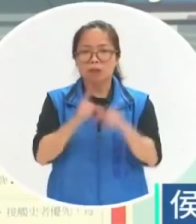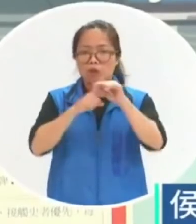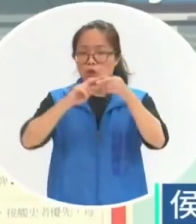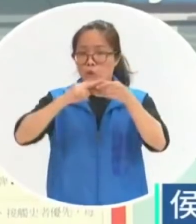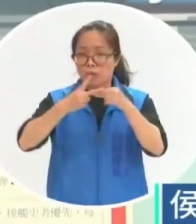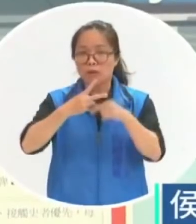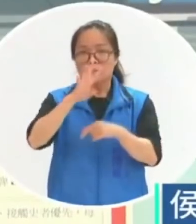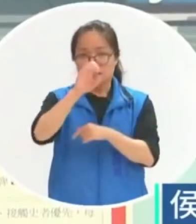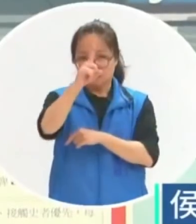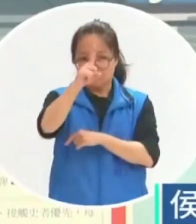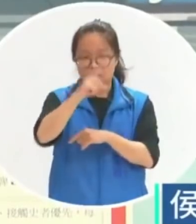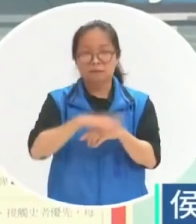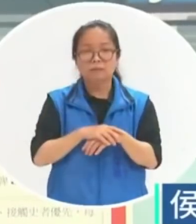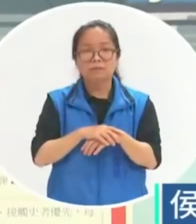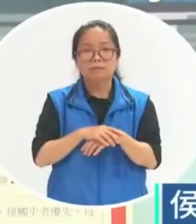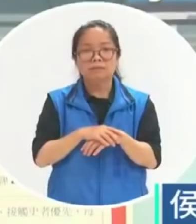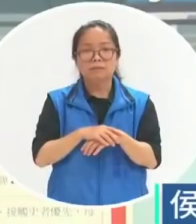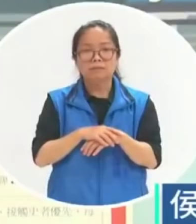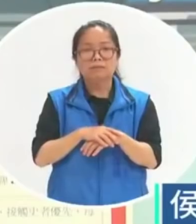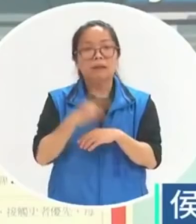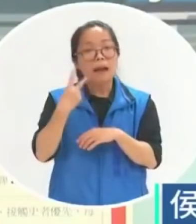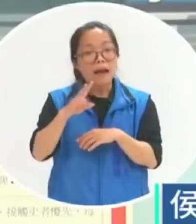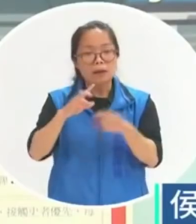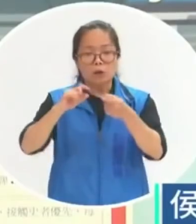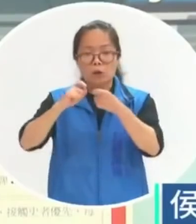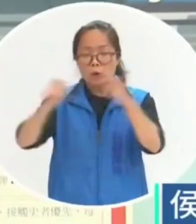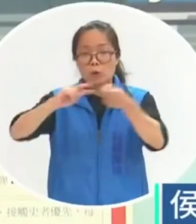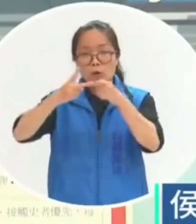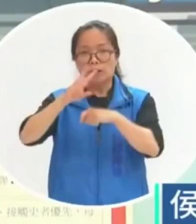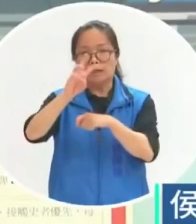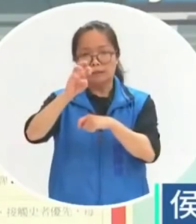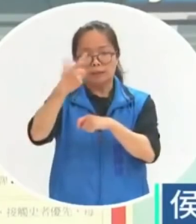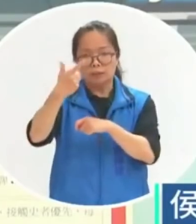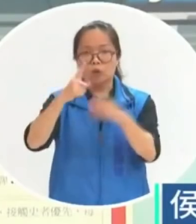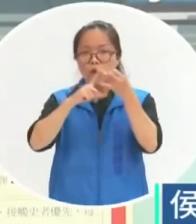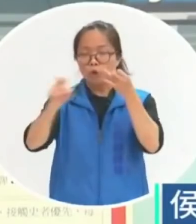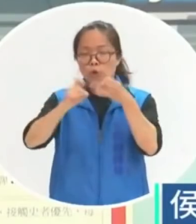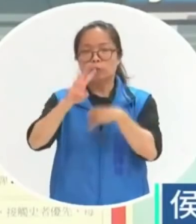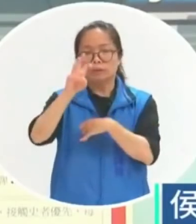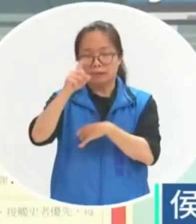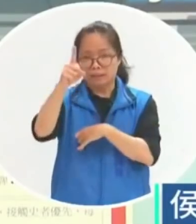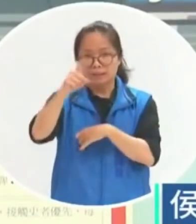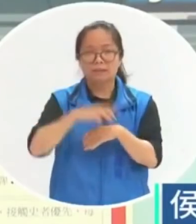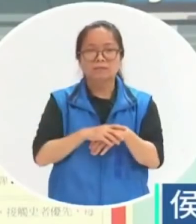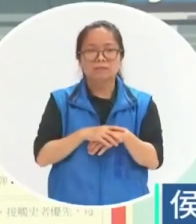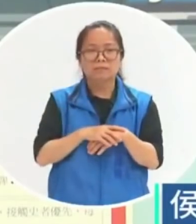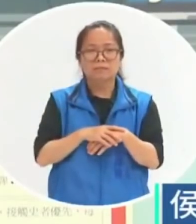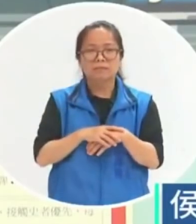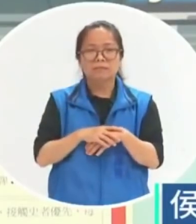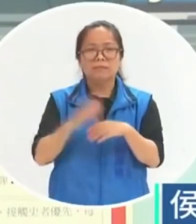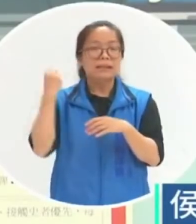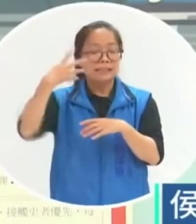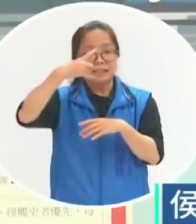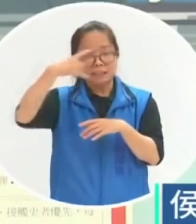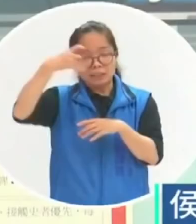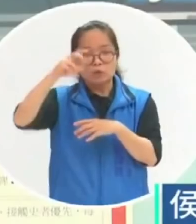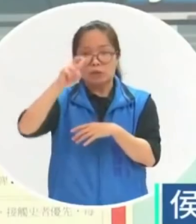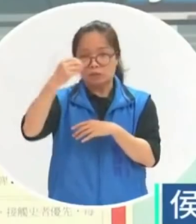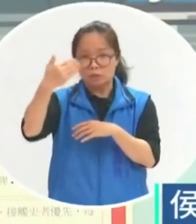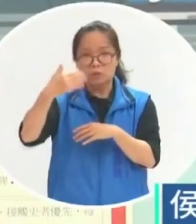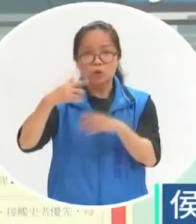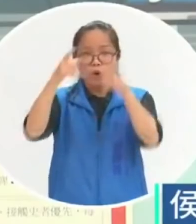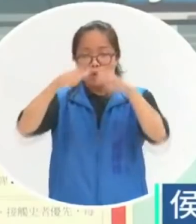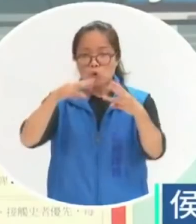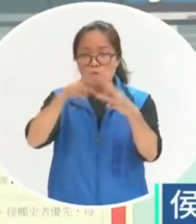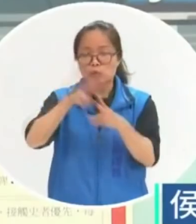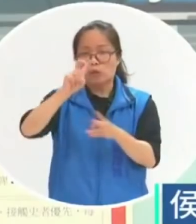和41个，还有永和36，土城31，新庄29，芦